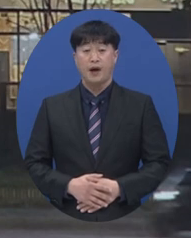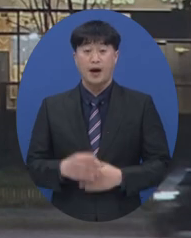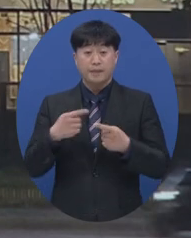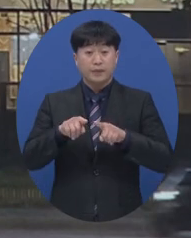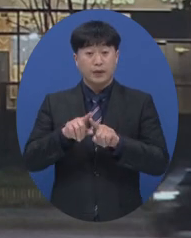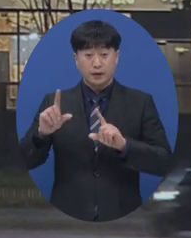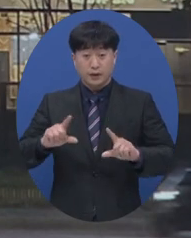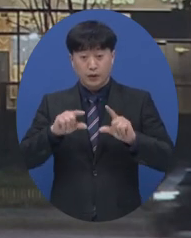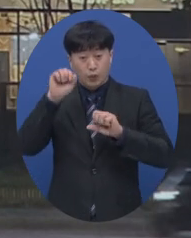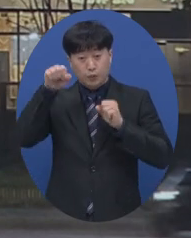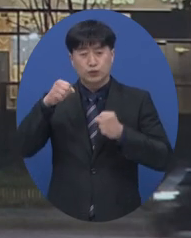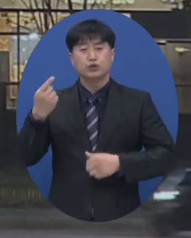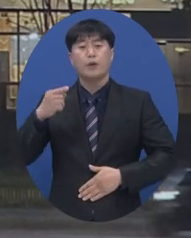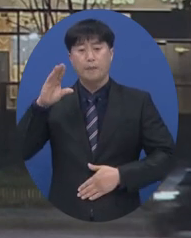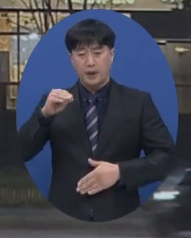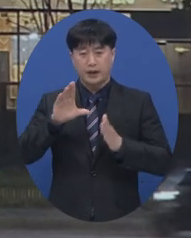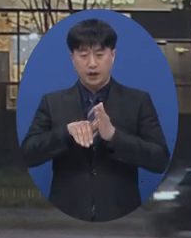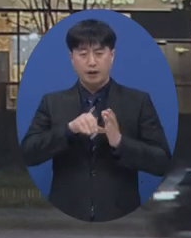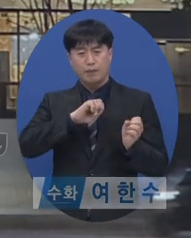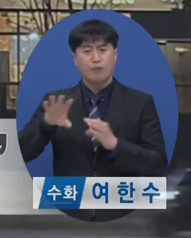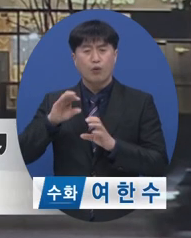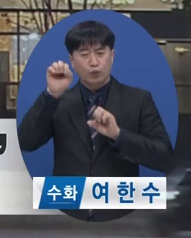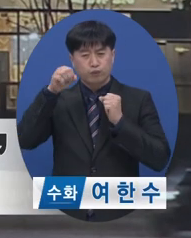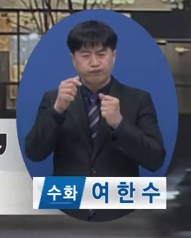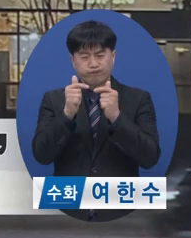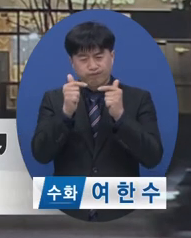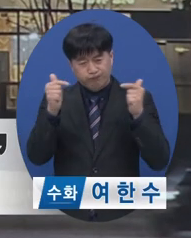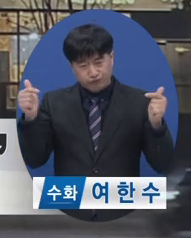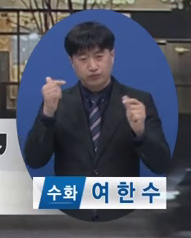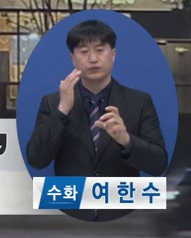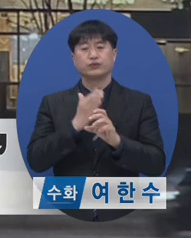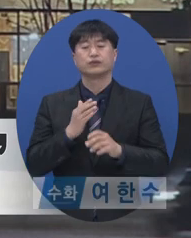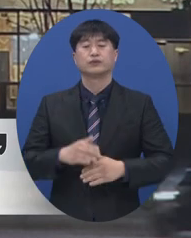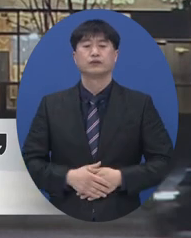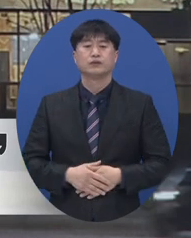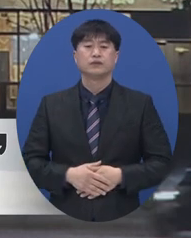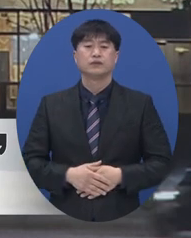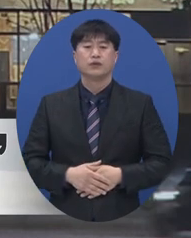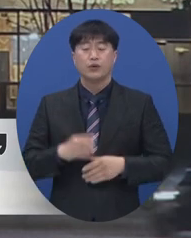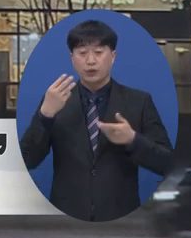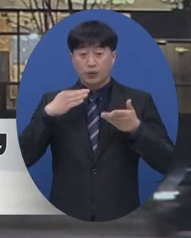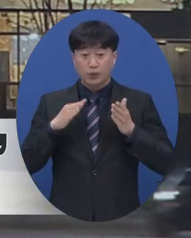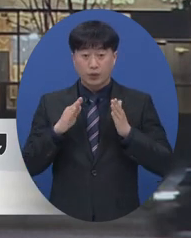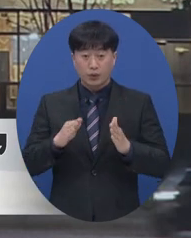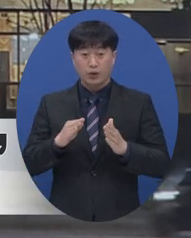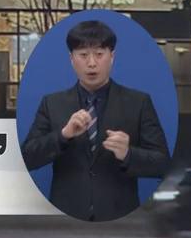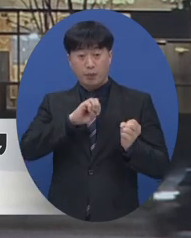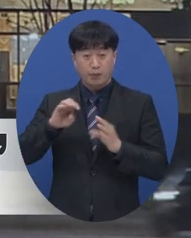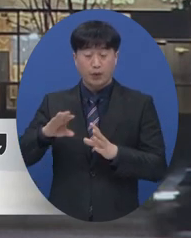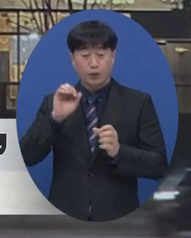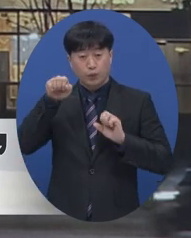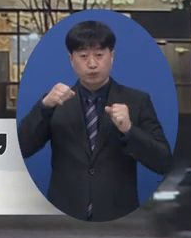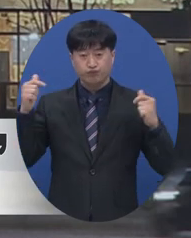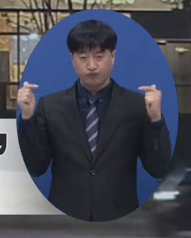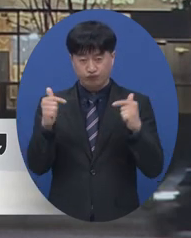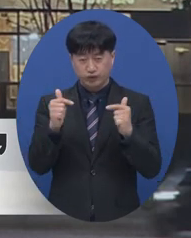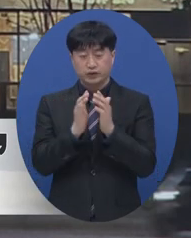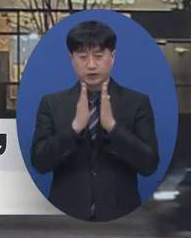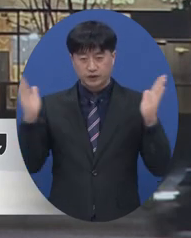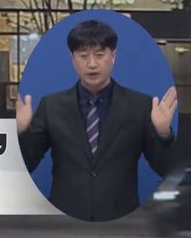반려동물 1000만 시대 버려지는 동물 또한 꾸준히 발생하고 있는데요 경기도가 유기동물 줄이기에